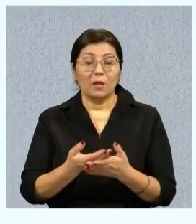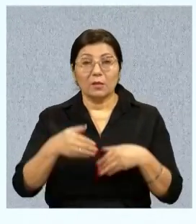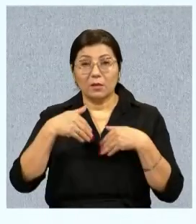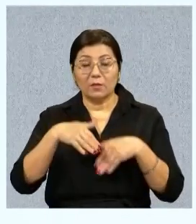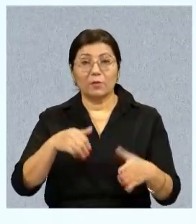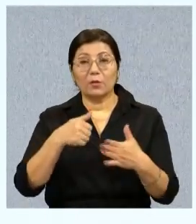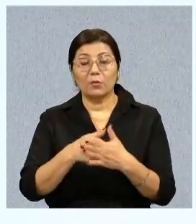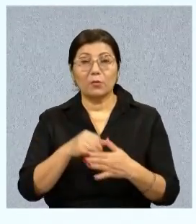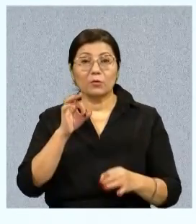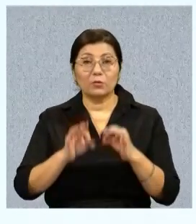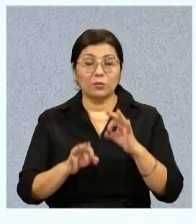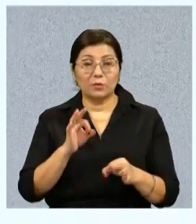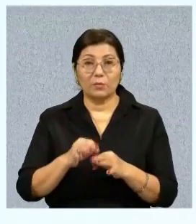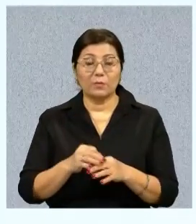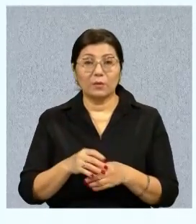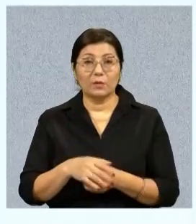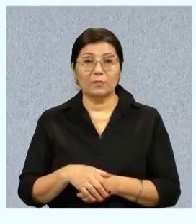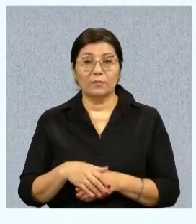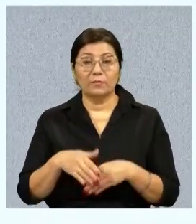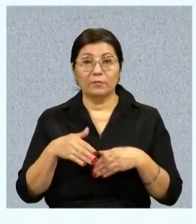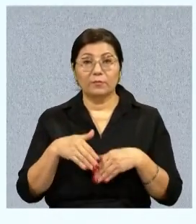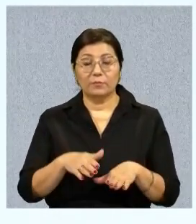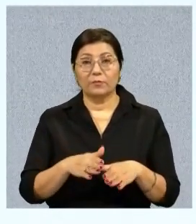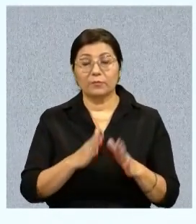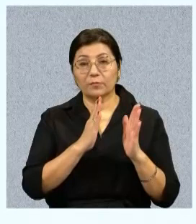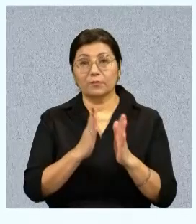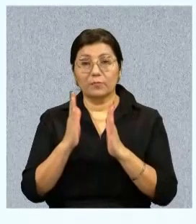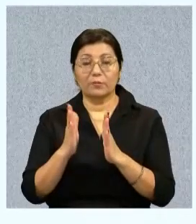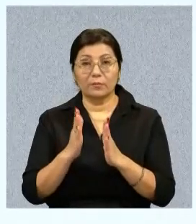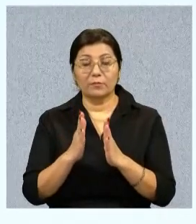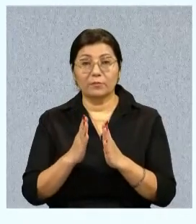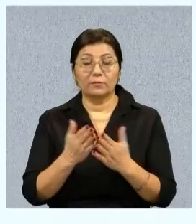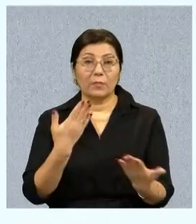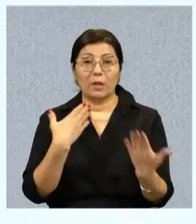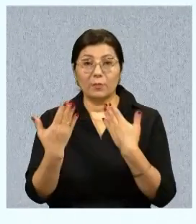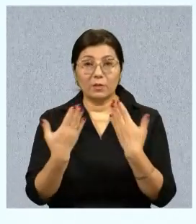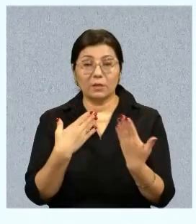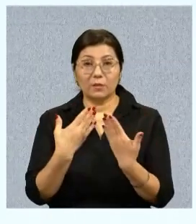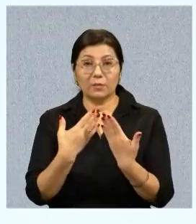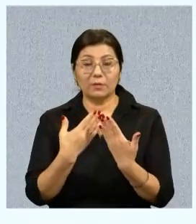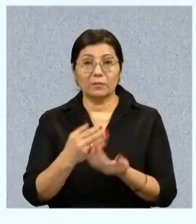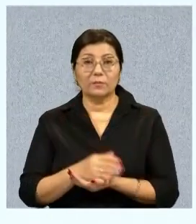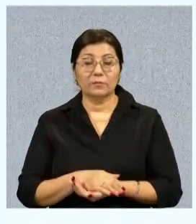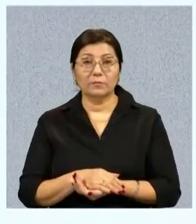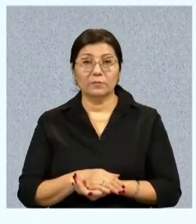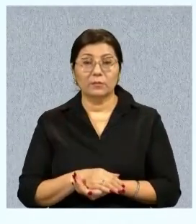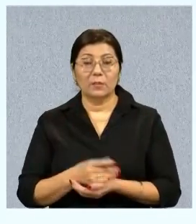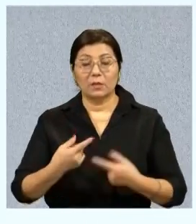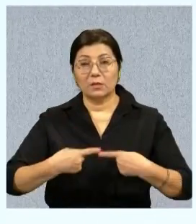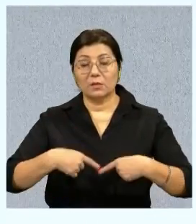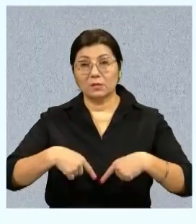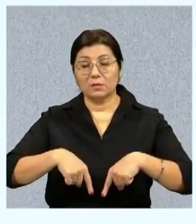судебного разбирательства, а именно разрешить в порядке общения, переговоров за круглым